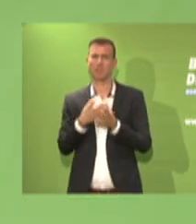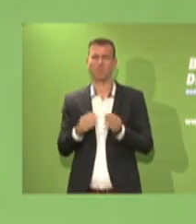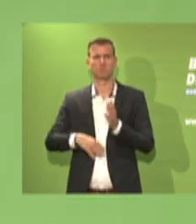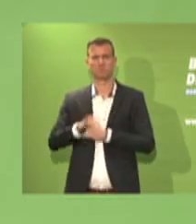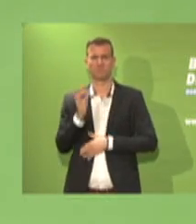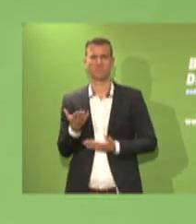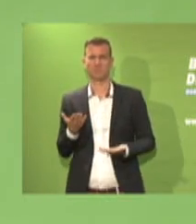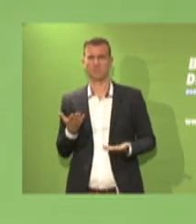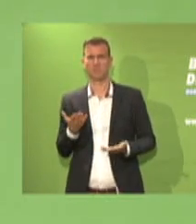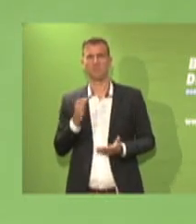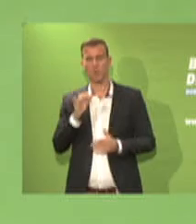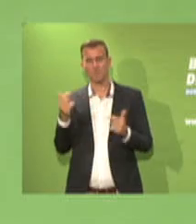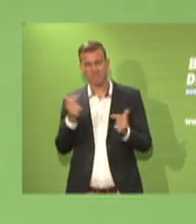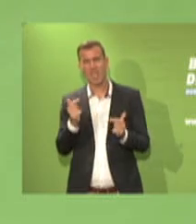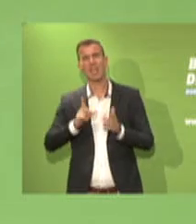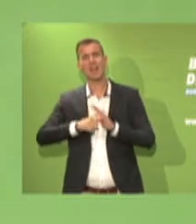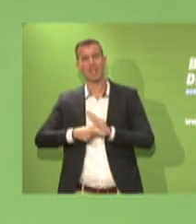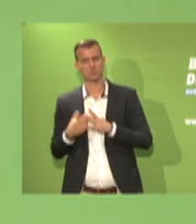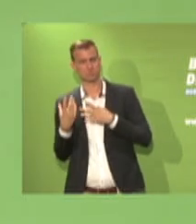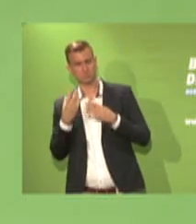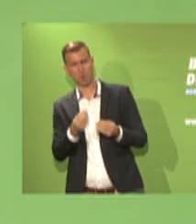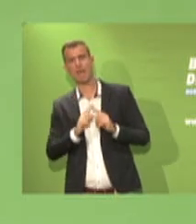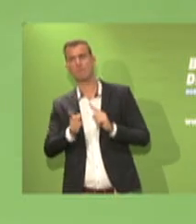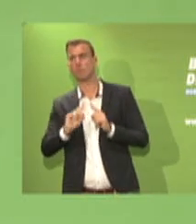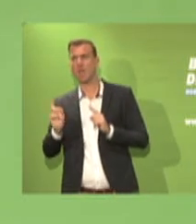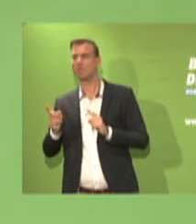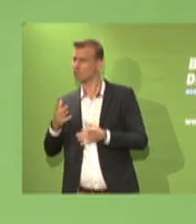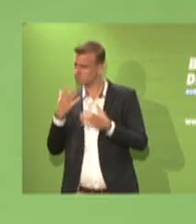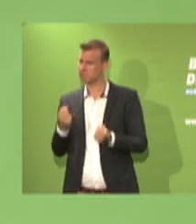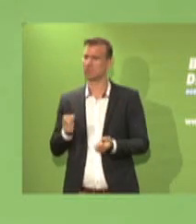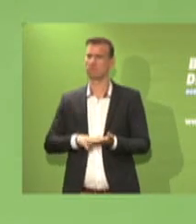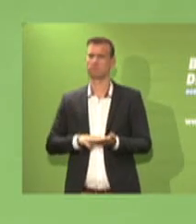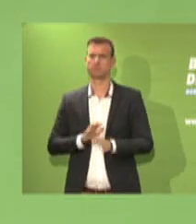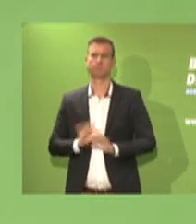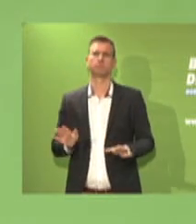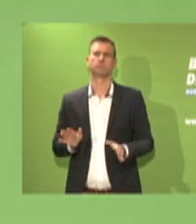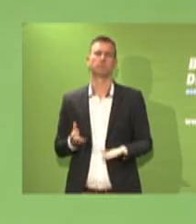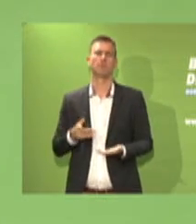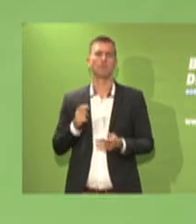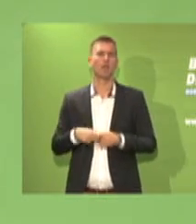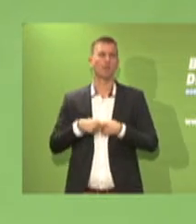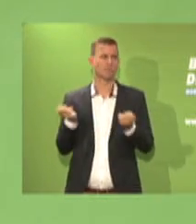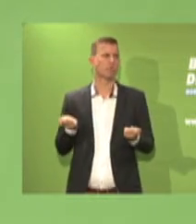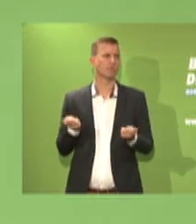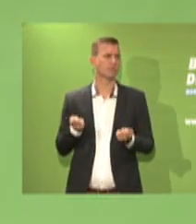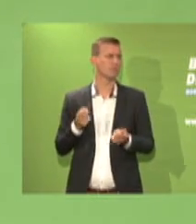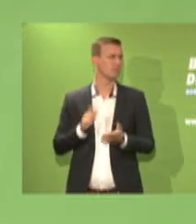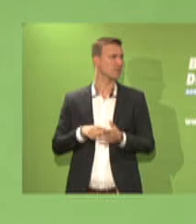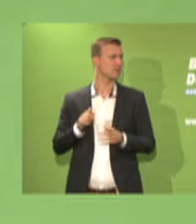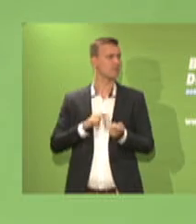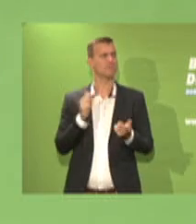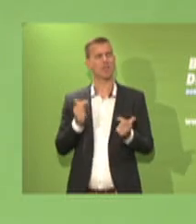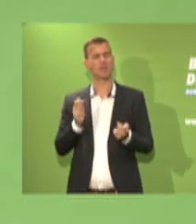auch hier die Pflegeleistungen im ambulanten Bereich wirklich sichergestellt werden kann. Auch da ist der Bund und die anstehenden Pflegereformen